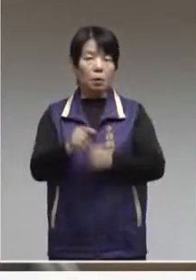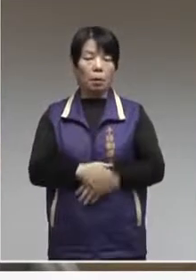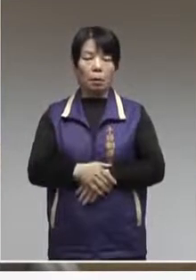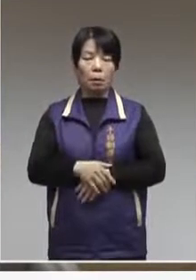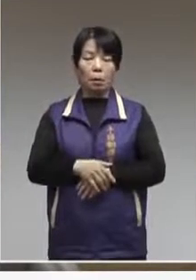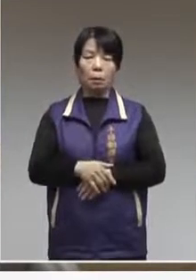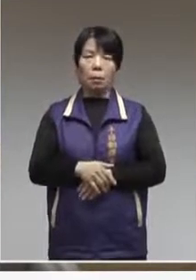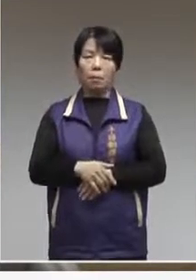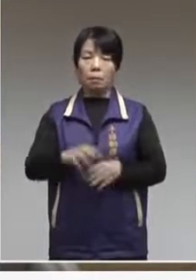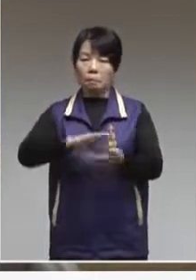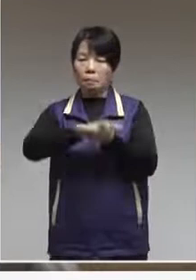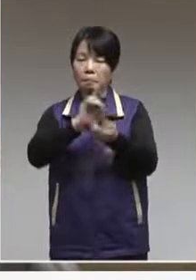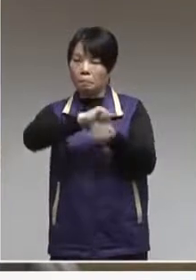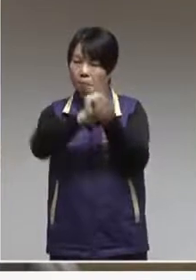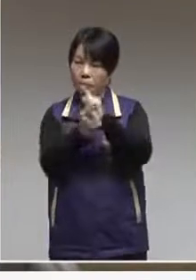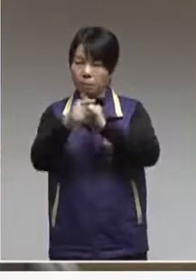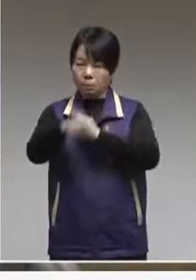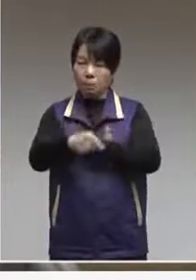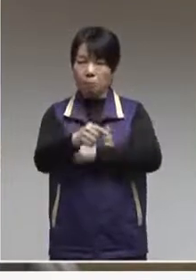成误判还是怎么样的？